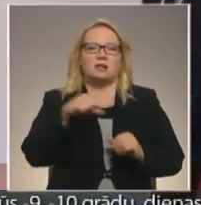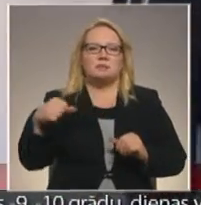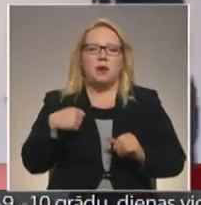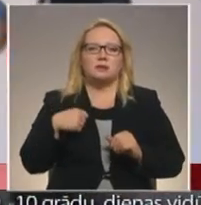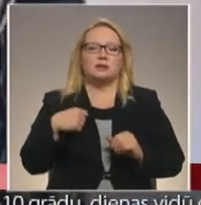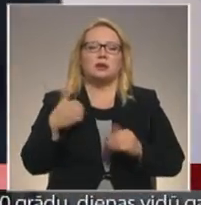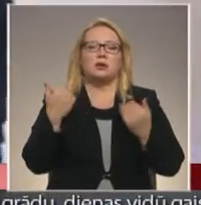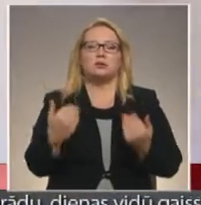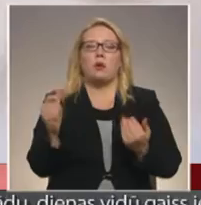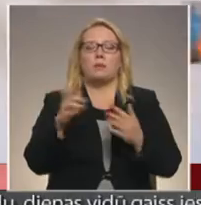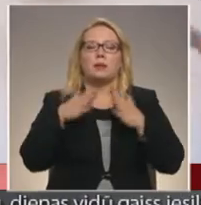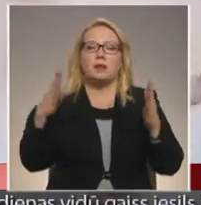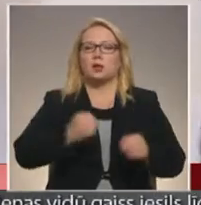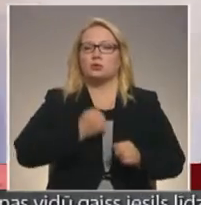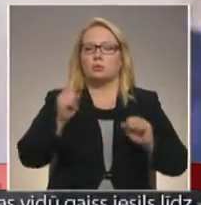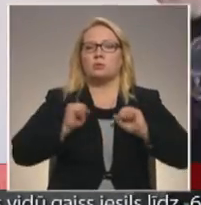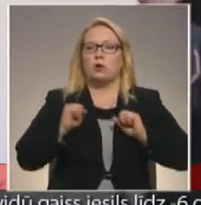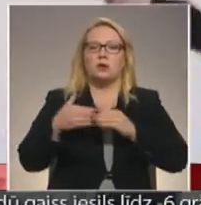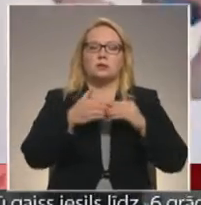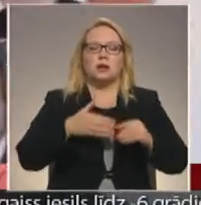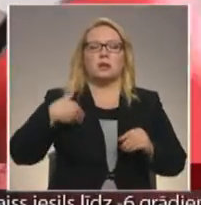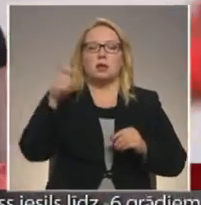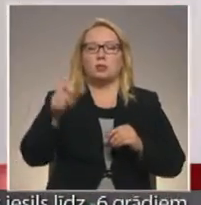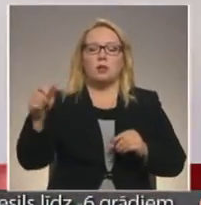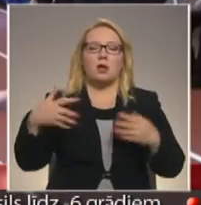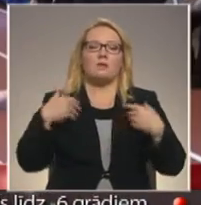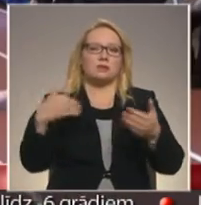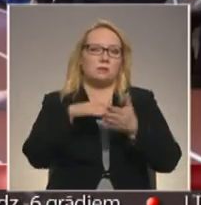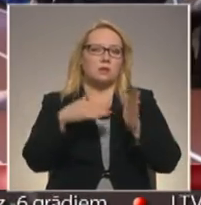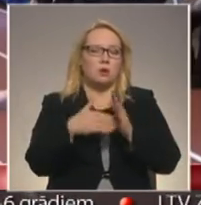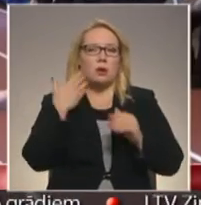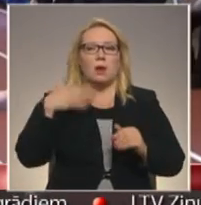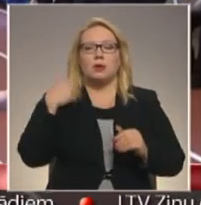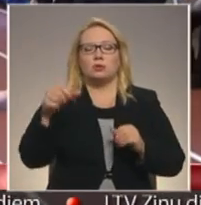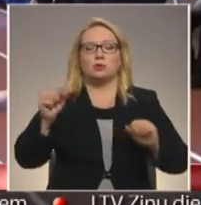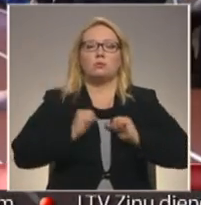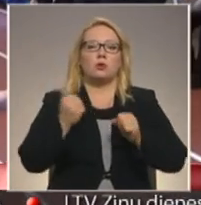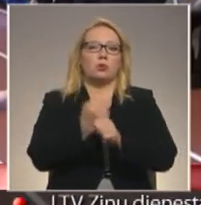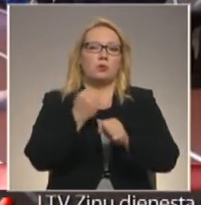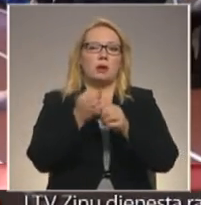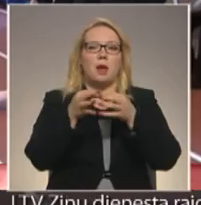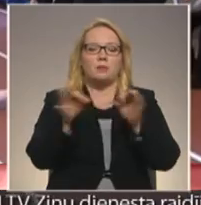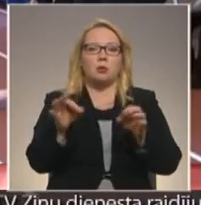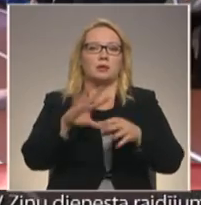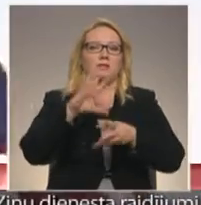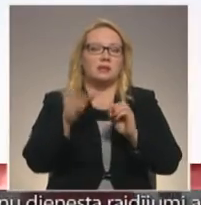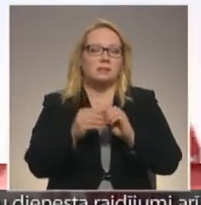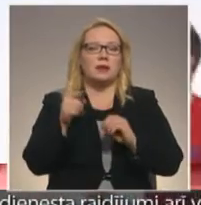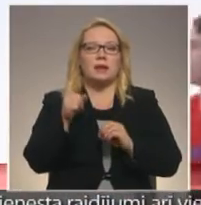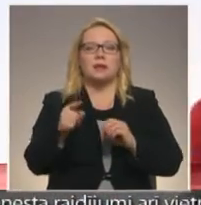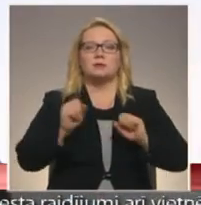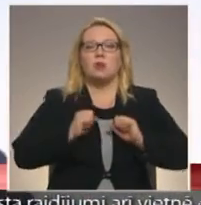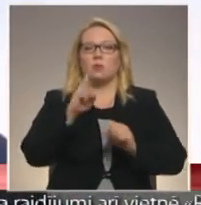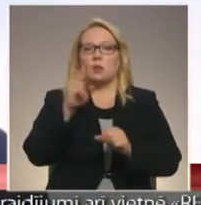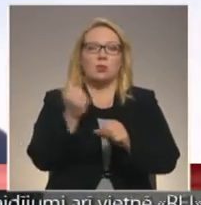esi. Šobrīd lielākās grūtības sportā sagādā skolēnu veselības stāvoklis. Daļa skolēnu no sporta nodarbībām ir atbrīvoti vispār, tikmēr tie, kas ar